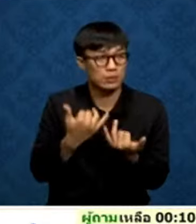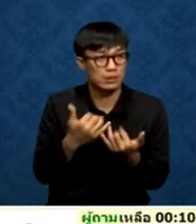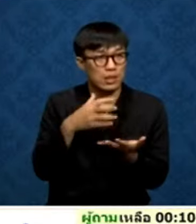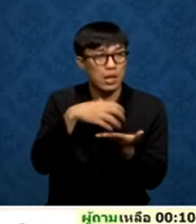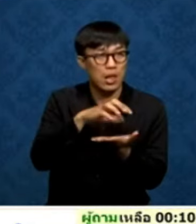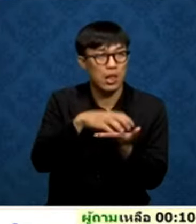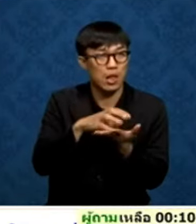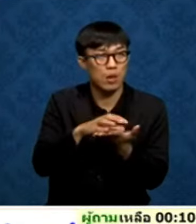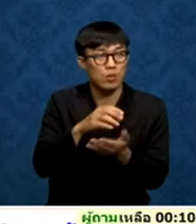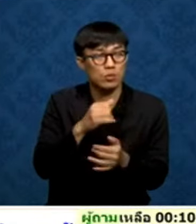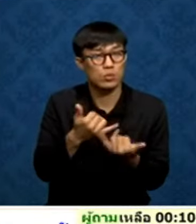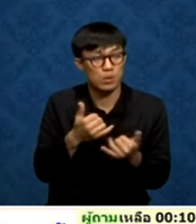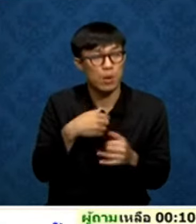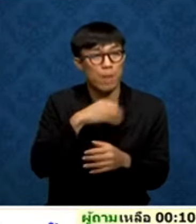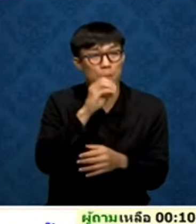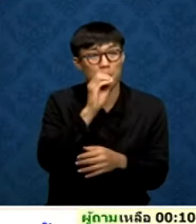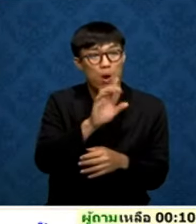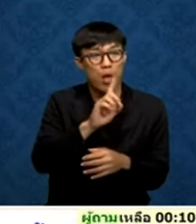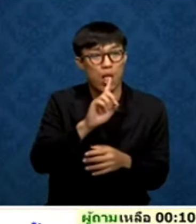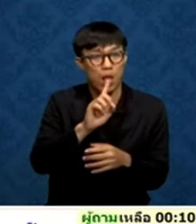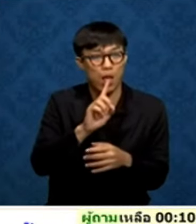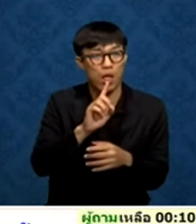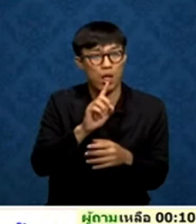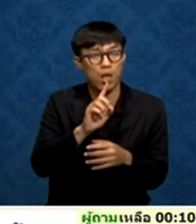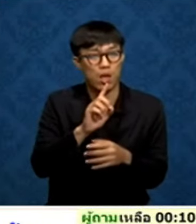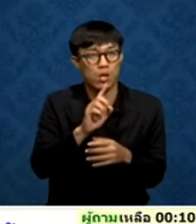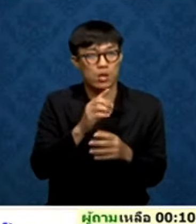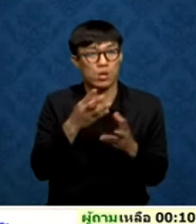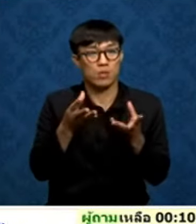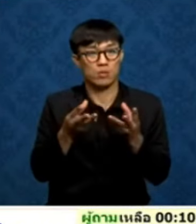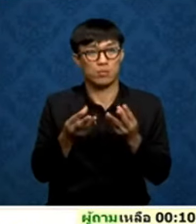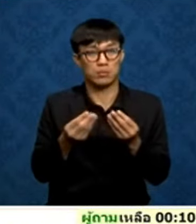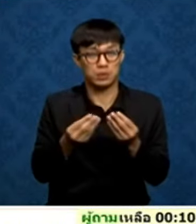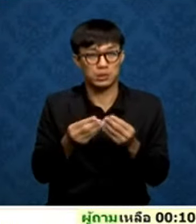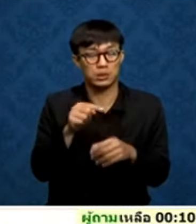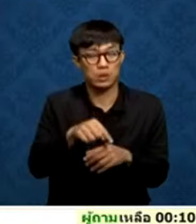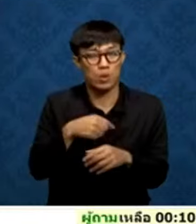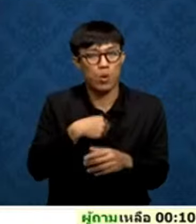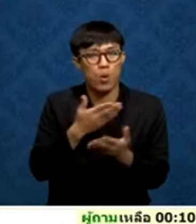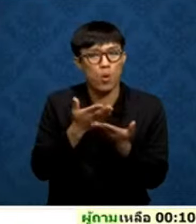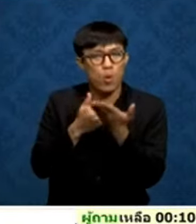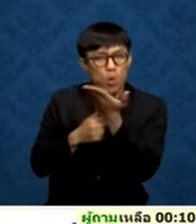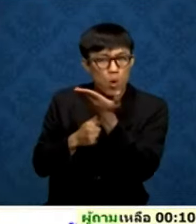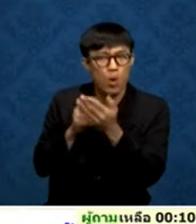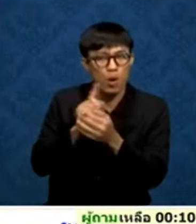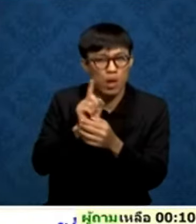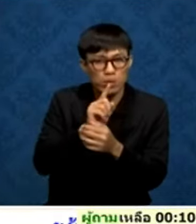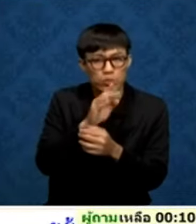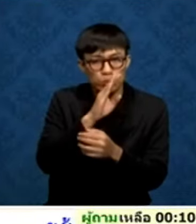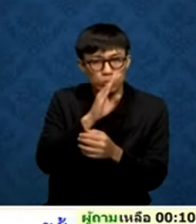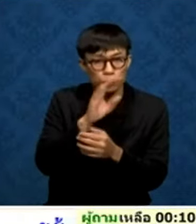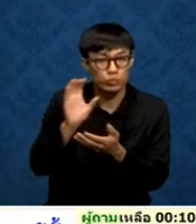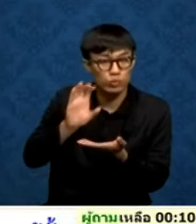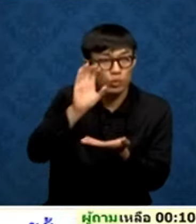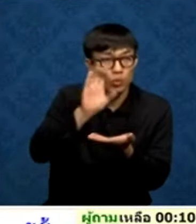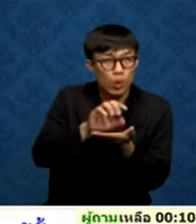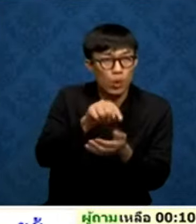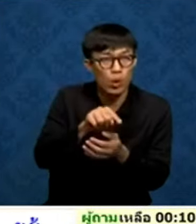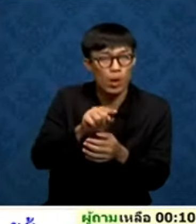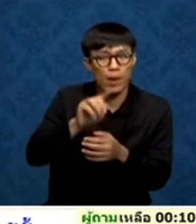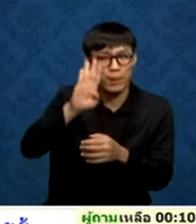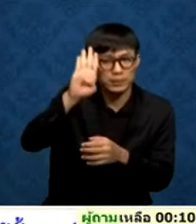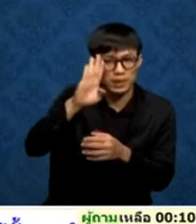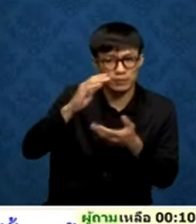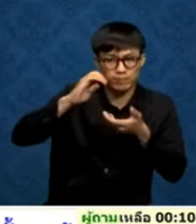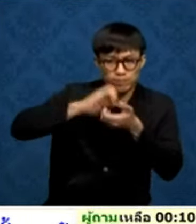ยก็ได้ในขณะที่เขาก็จะต้องคอมมิตเรื่องโลคอลเนี่ยนะเราก็จะขอร้องเขาว่าโลคอลคอนเทนต์เนี่ยขอให้เอาบริษัทไทยร่วมทุน